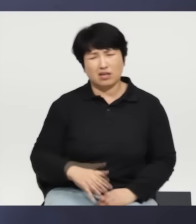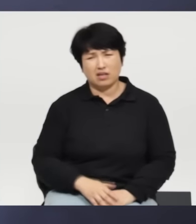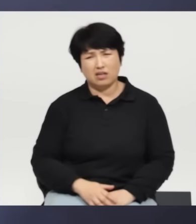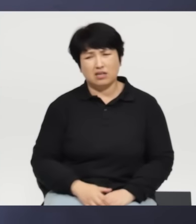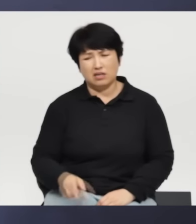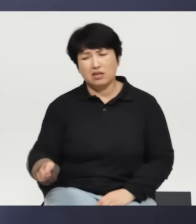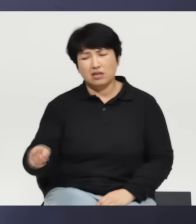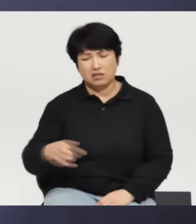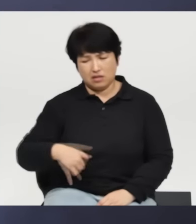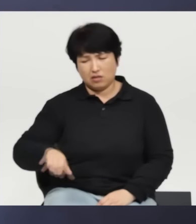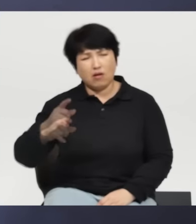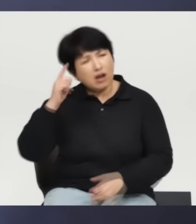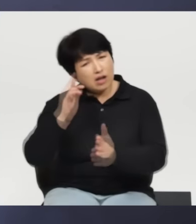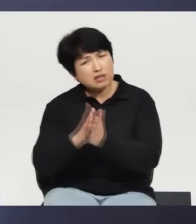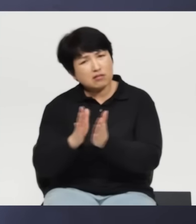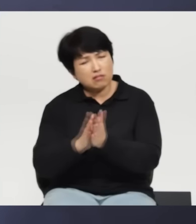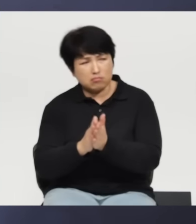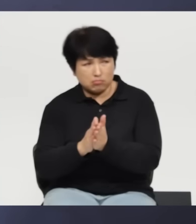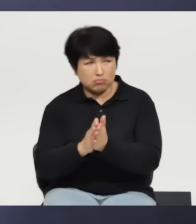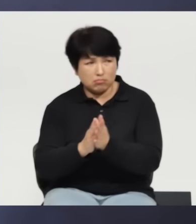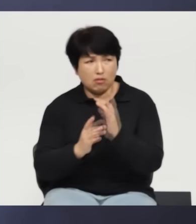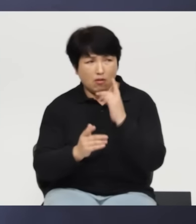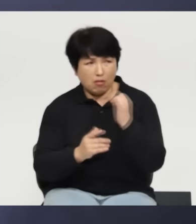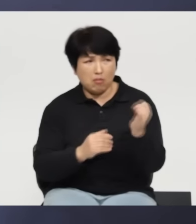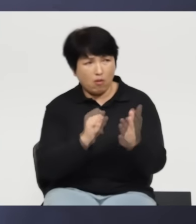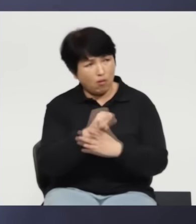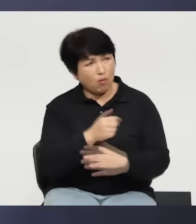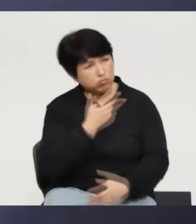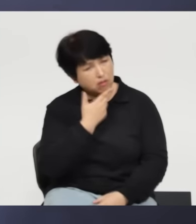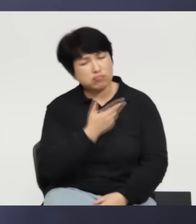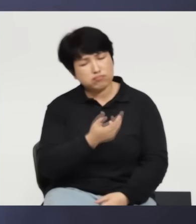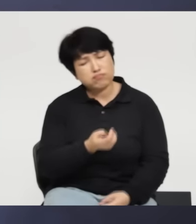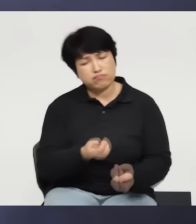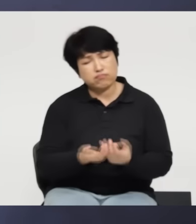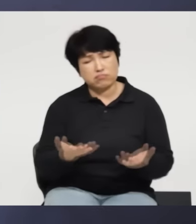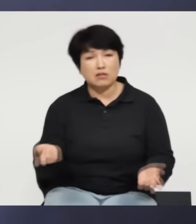돼요. 그럼 다지 알아서 살게 돼 있어요.